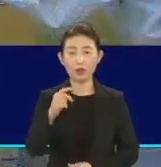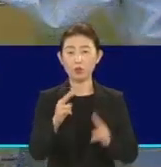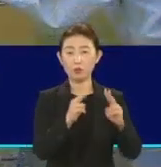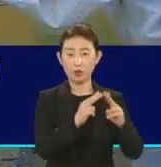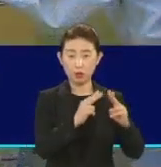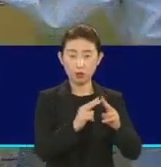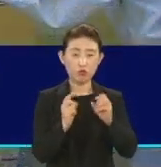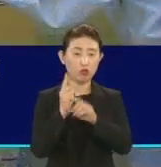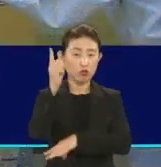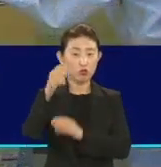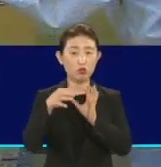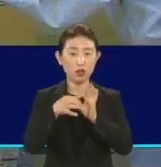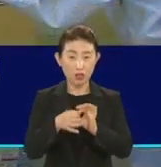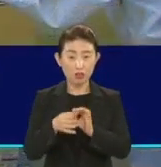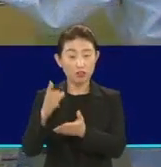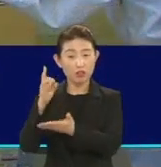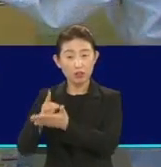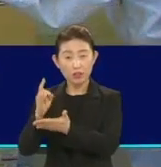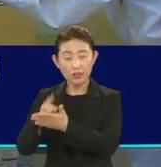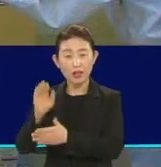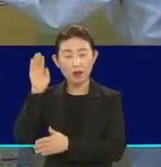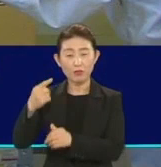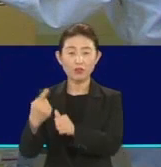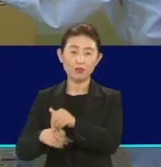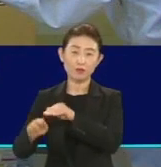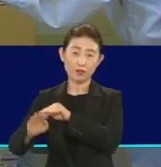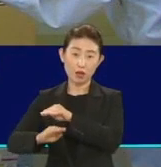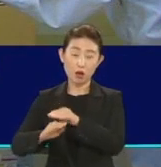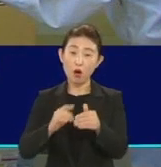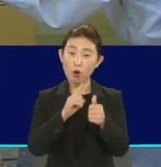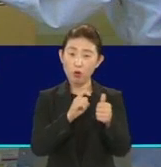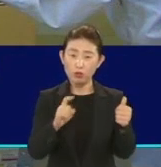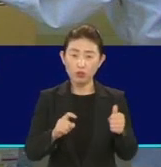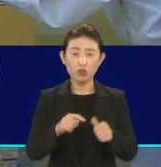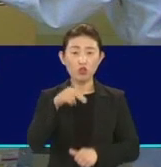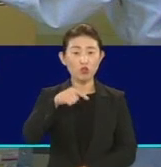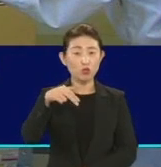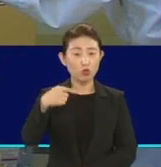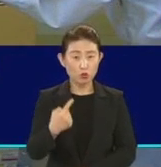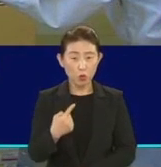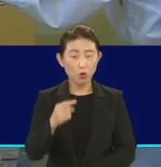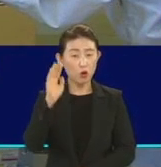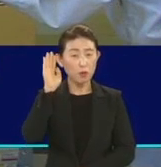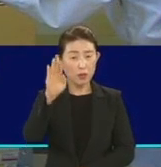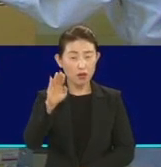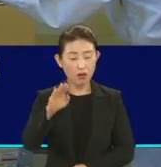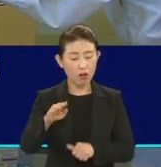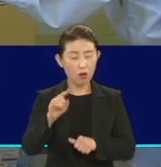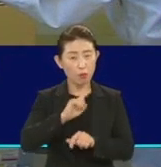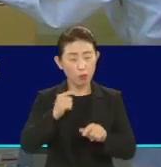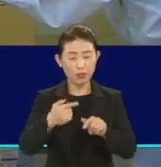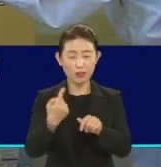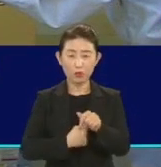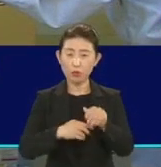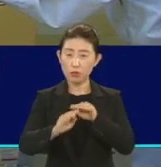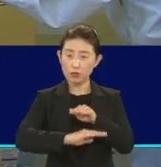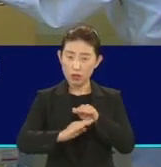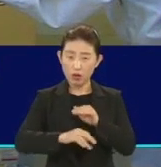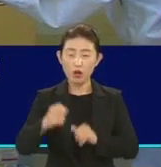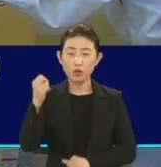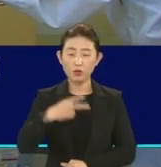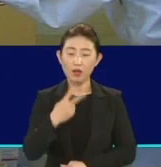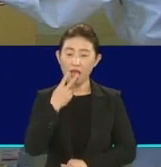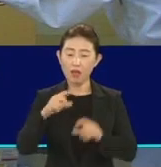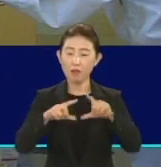나노반도체와 우주항공, 천안은 미래 모빌리티, 홍성은 수소와 미래차, 2차전지 거점 산단으로 조성됩니다. 김세범